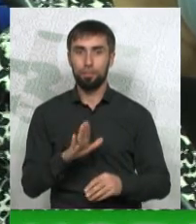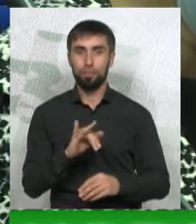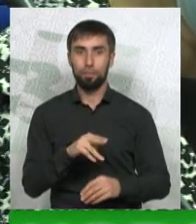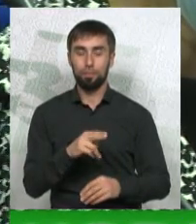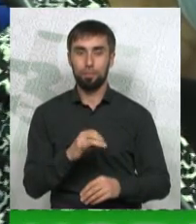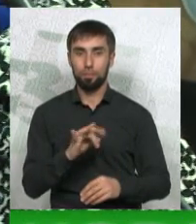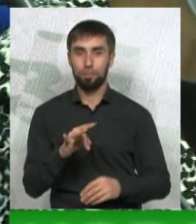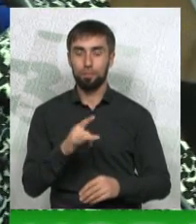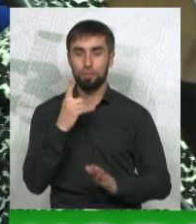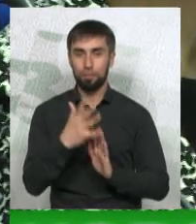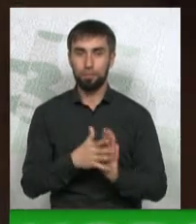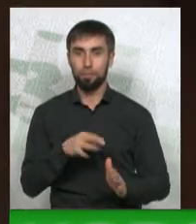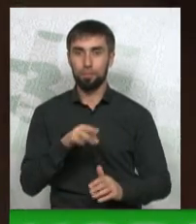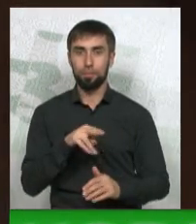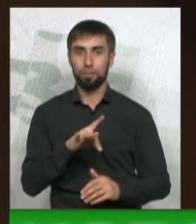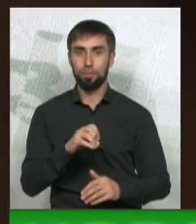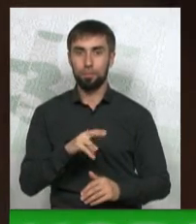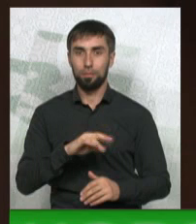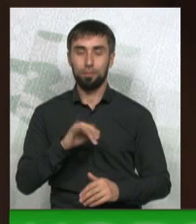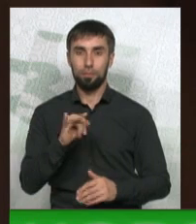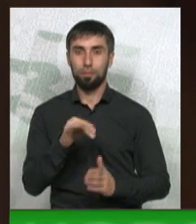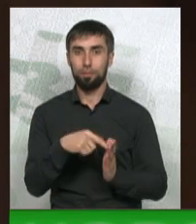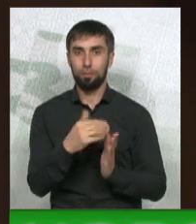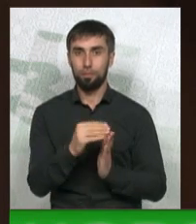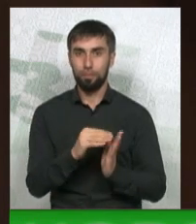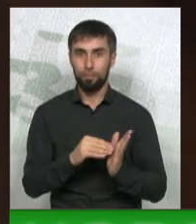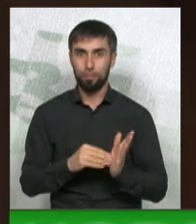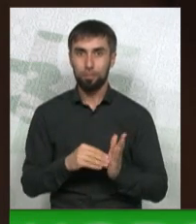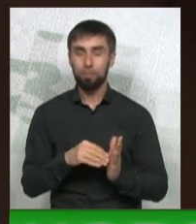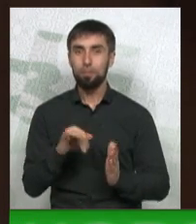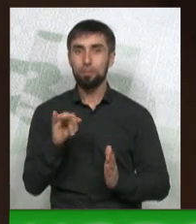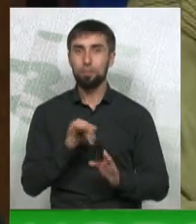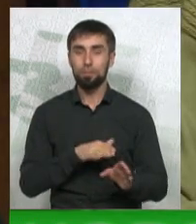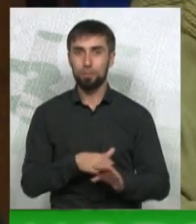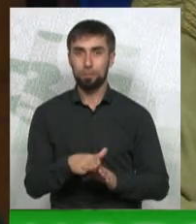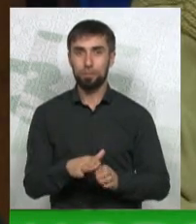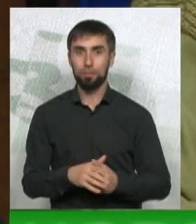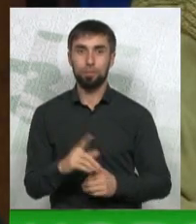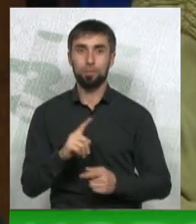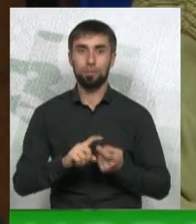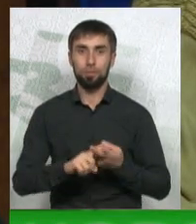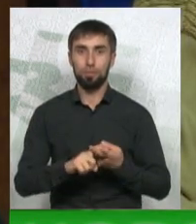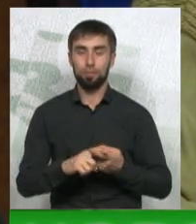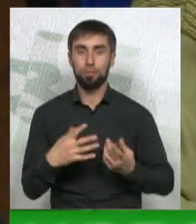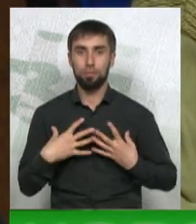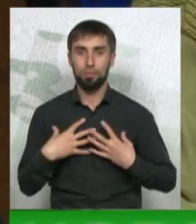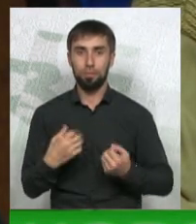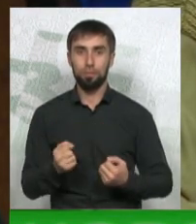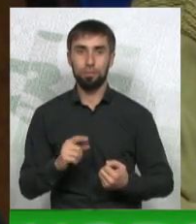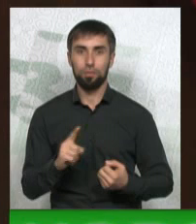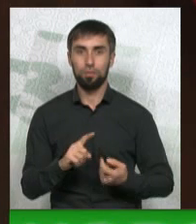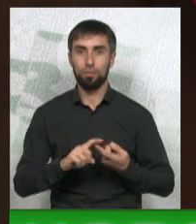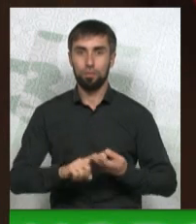вице-премьер, понятно, определить и расписать исполнение, что касается здравоохранения, что